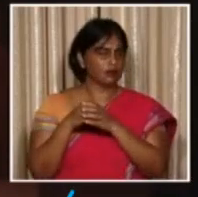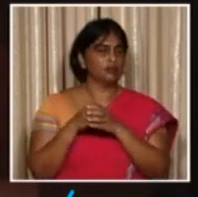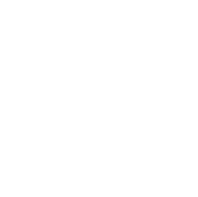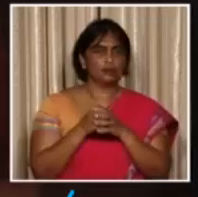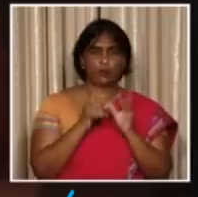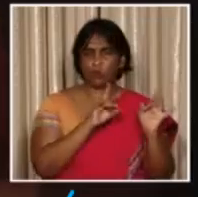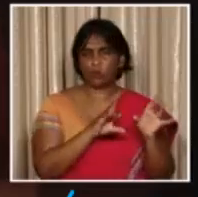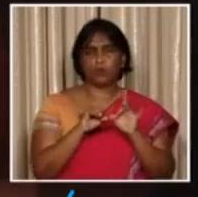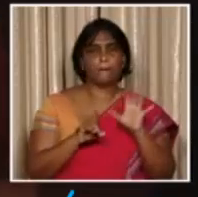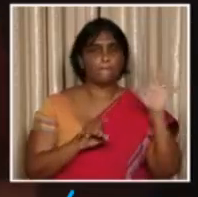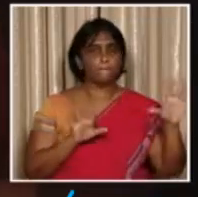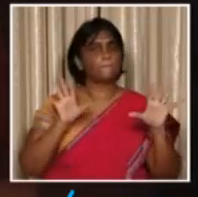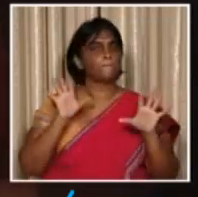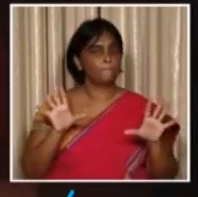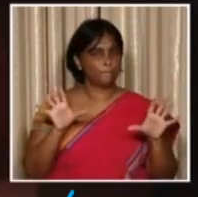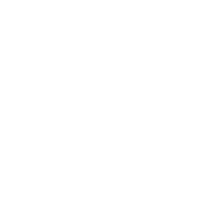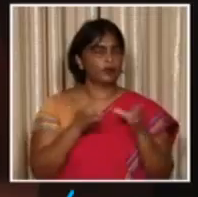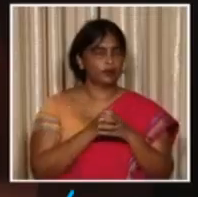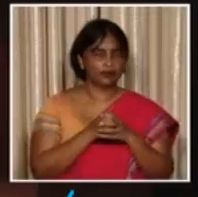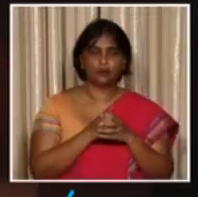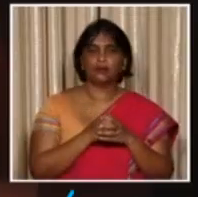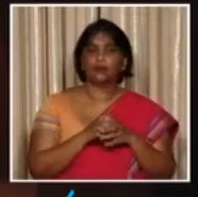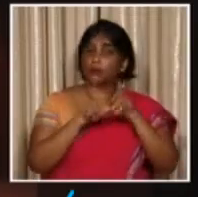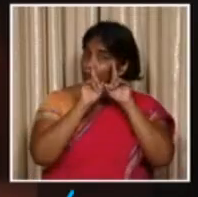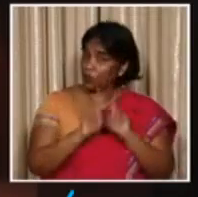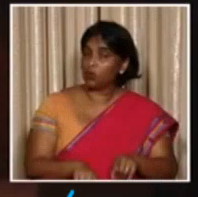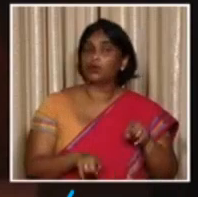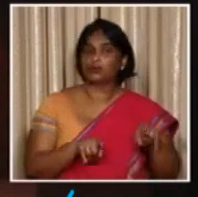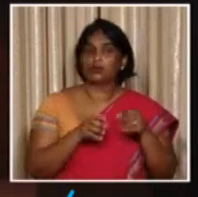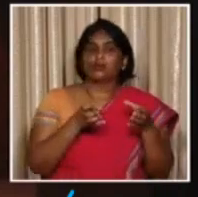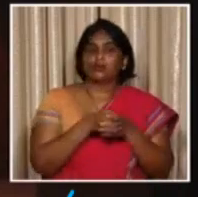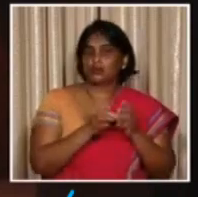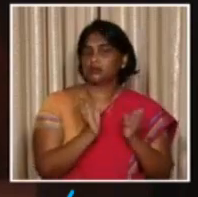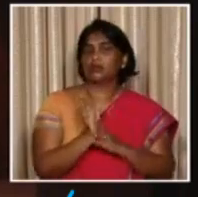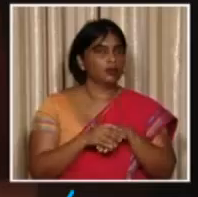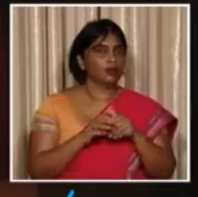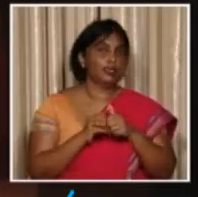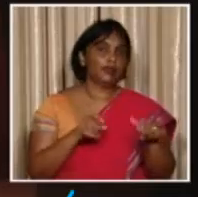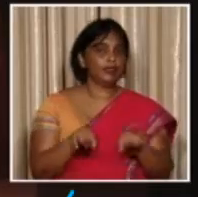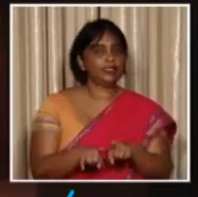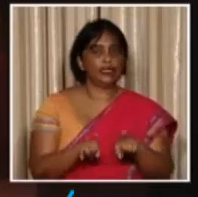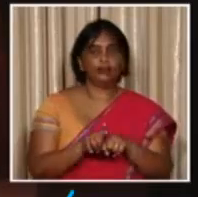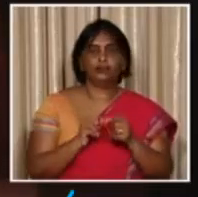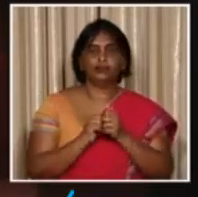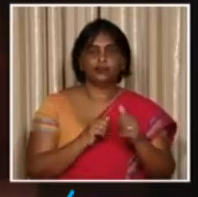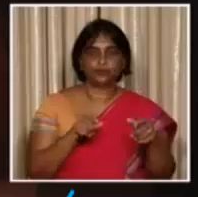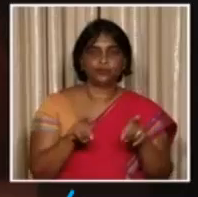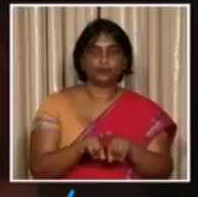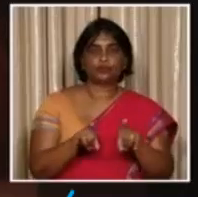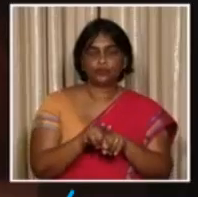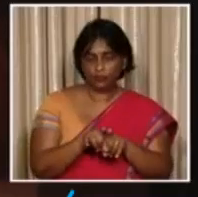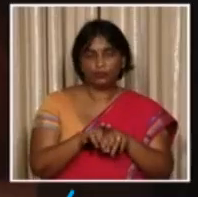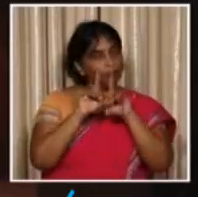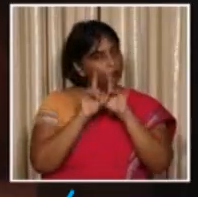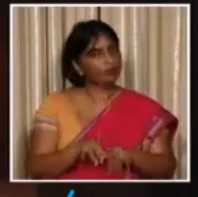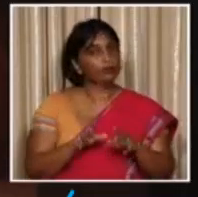සම සමව පස් දෙනා ගානේ පත් වුණා ඒ විදිහට සංයුතිය ඇතිකරන්න මේ ඔය යෝජනා කරන කමිටුවේ